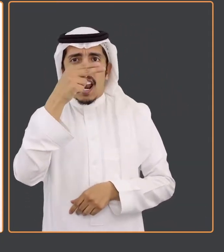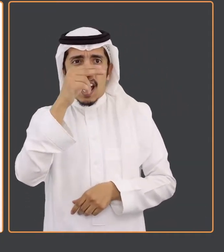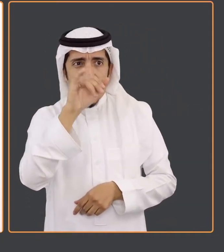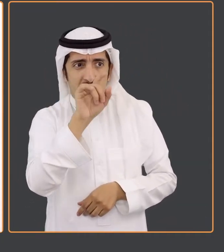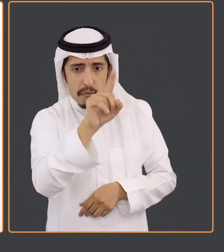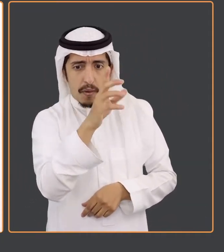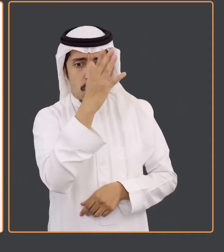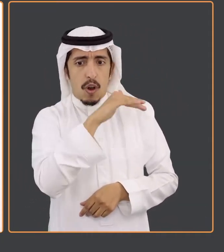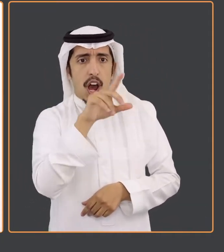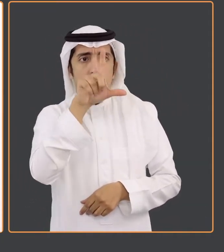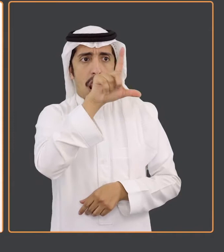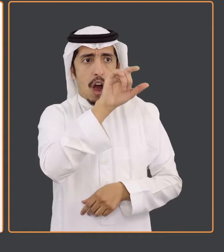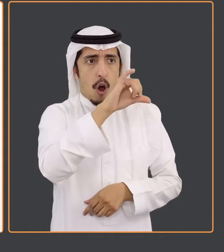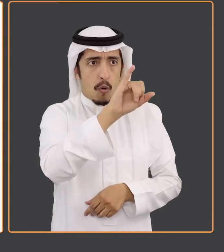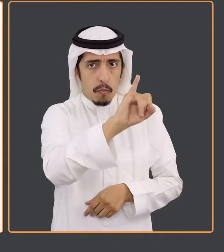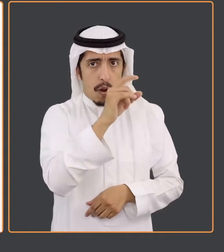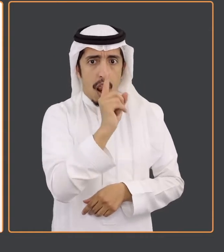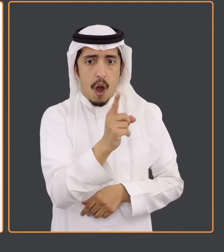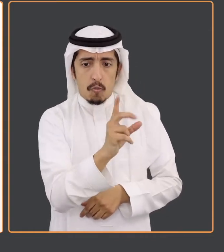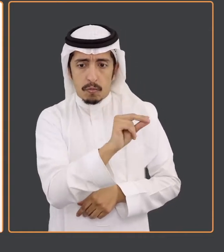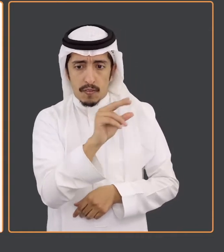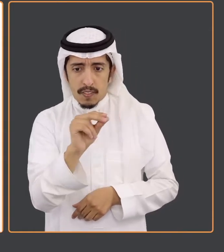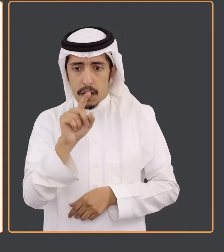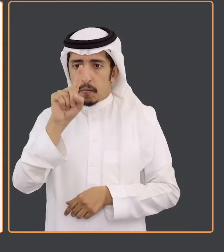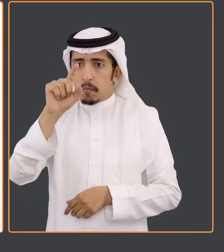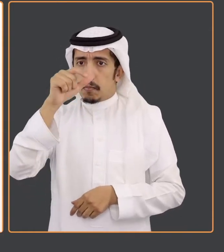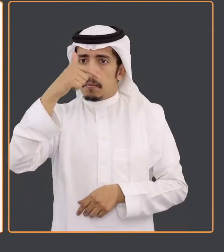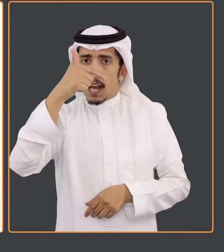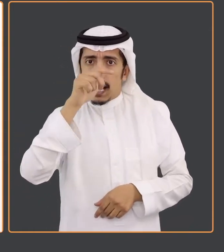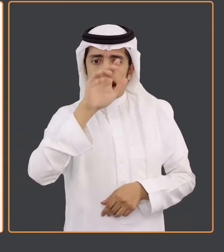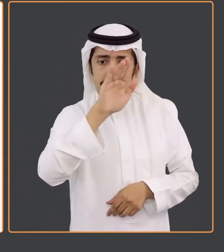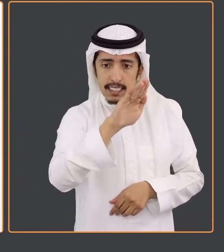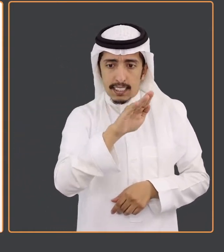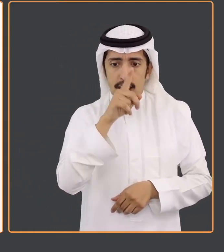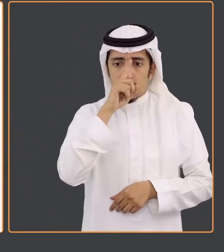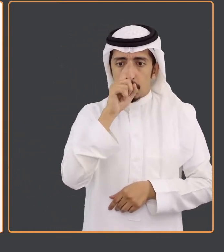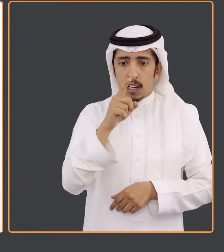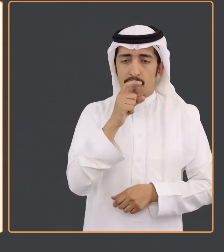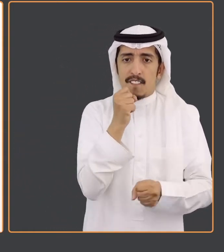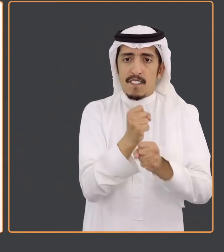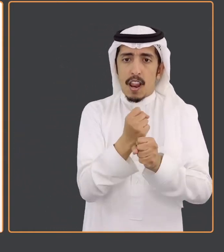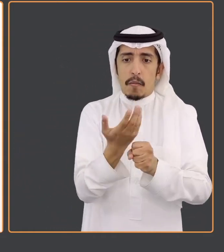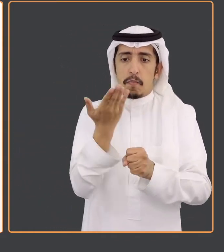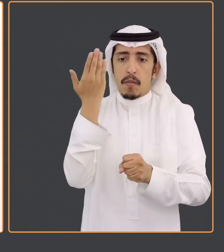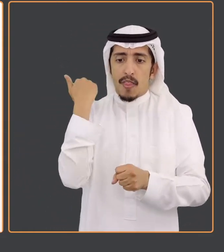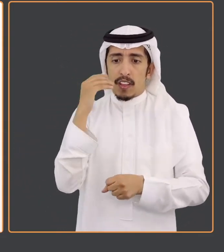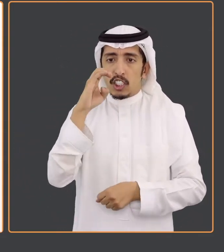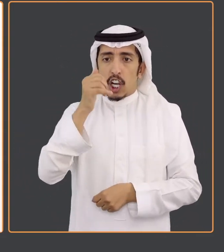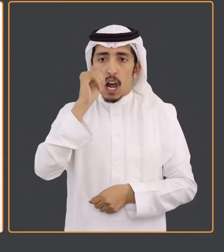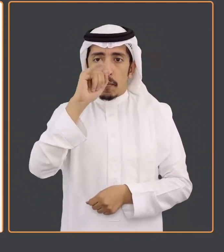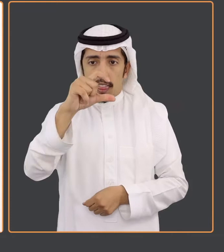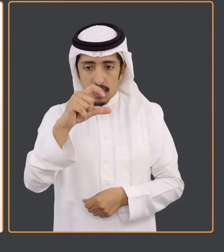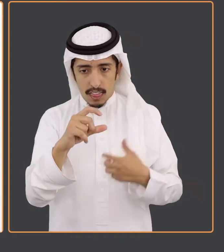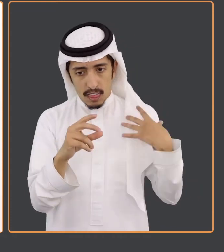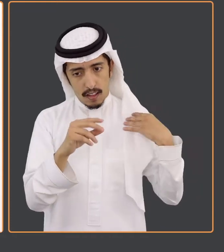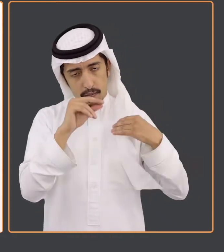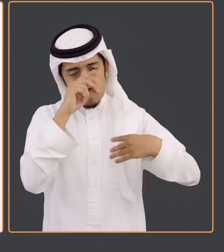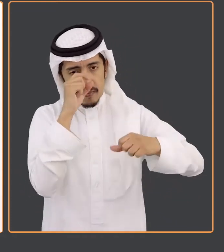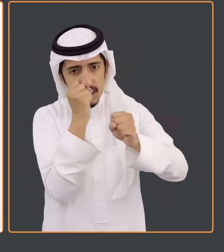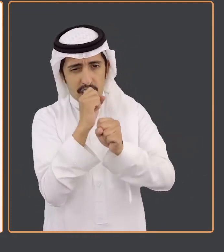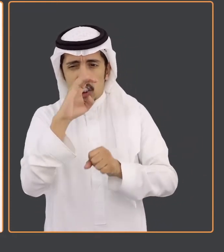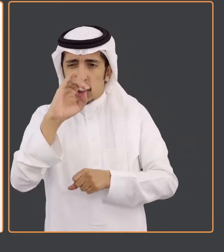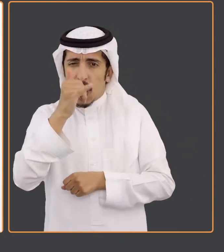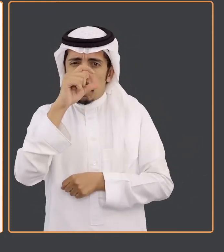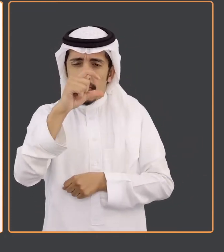معه الفعل الماضي بئس، وبئس فعل ماض جامد يفيد الذم. وقلنا